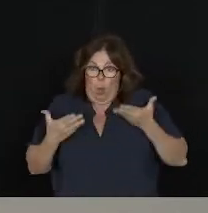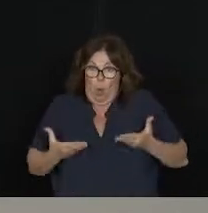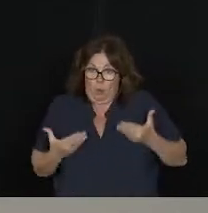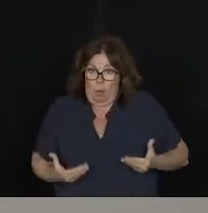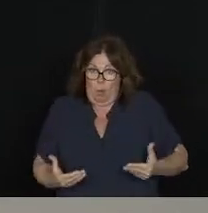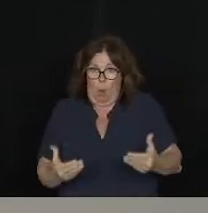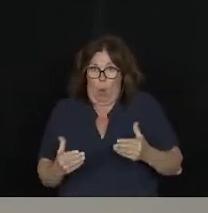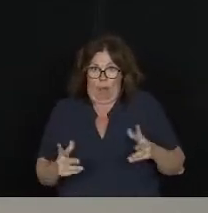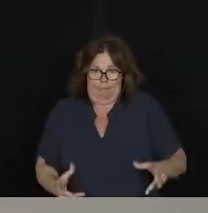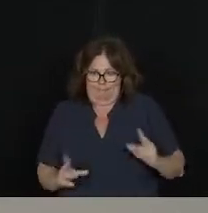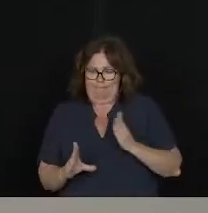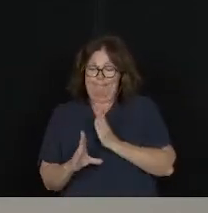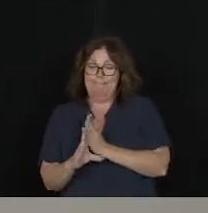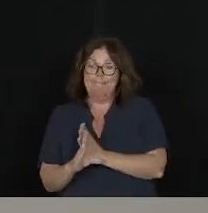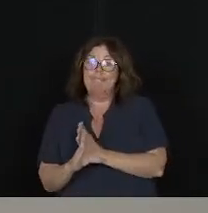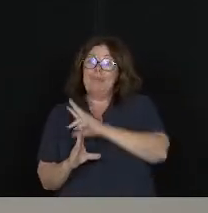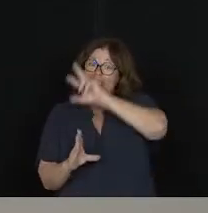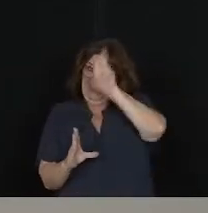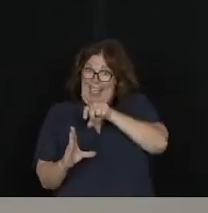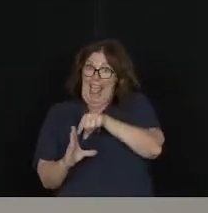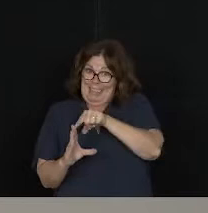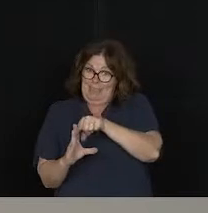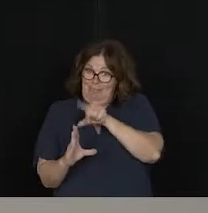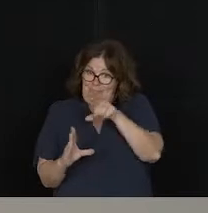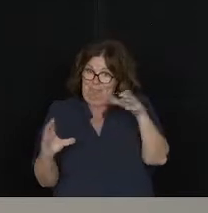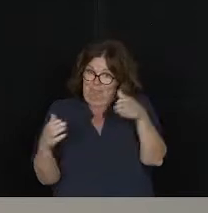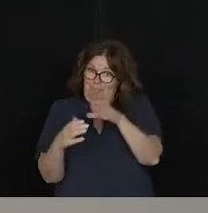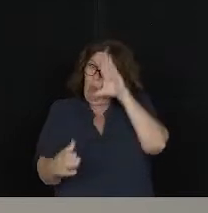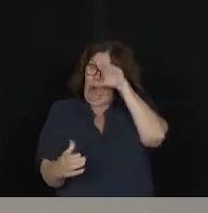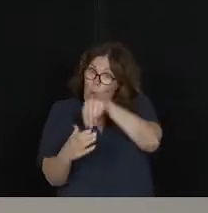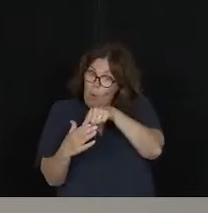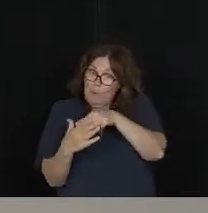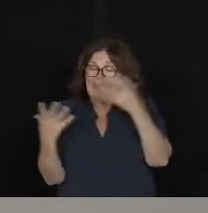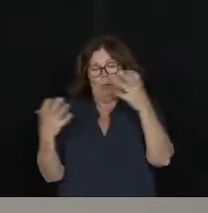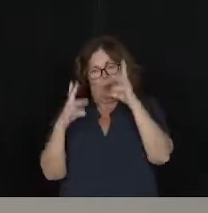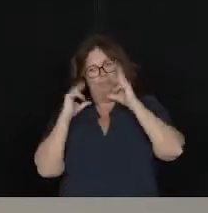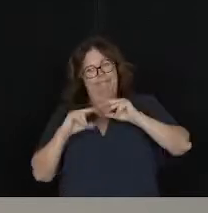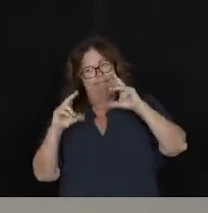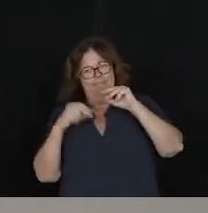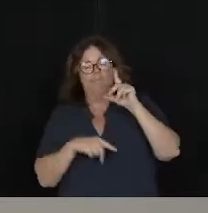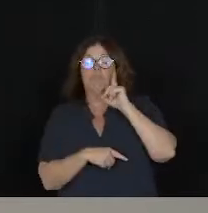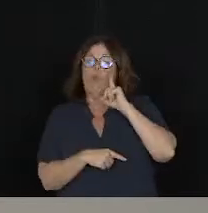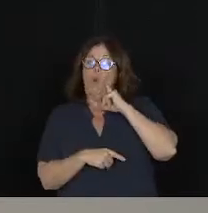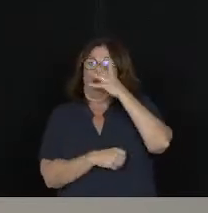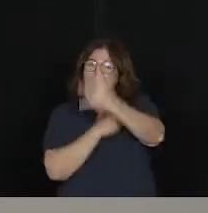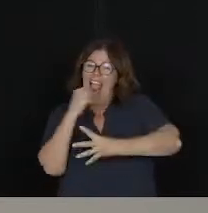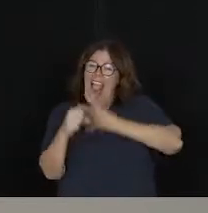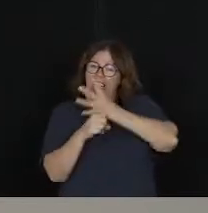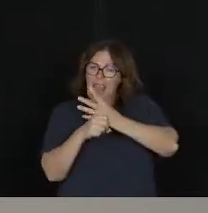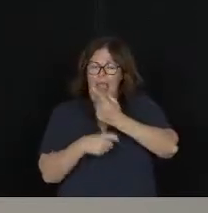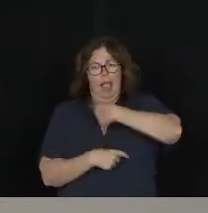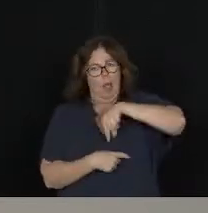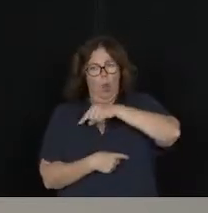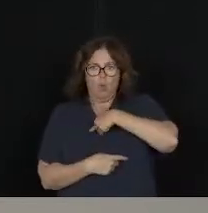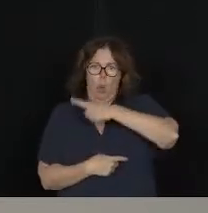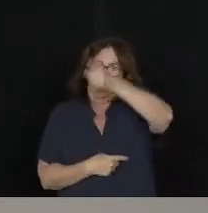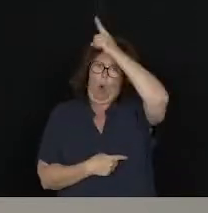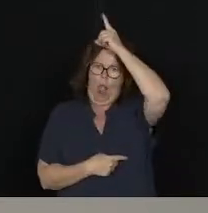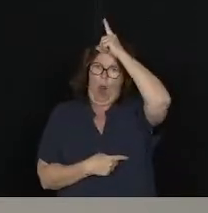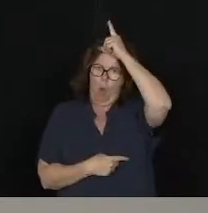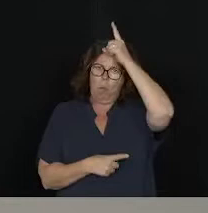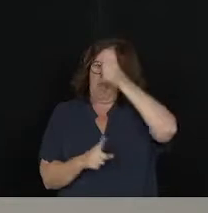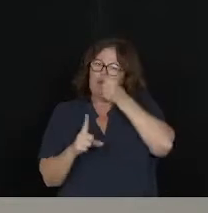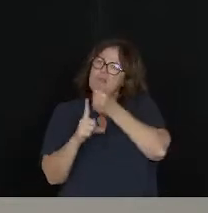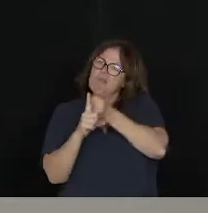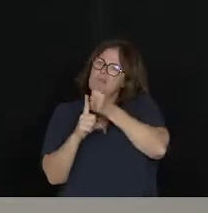C'est-à-dire que le nazisme veut aussi expliquer pourquoi, pendant 4 ans, les Allemands ont combattu, en gros,